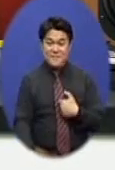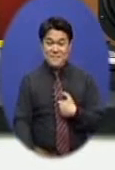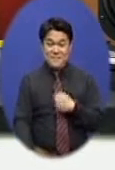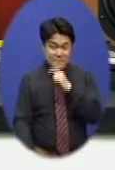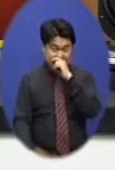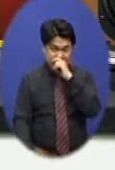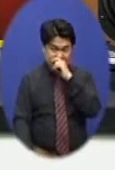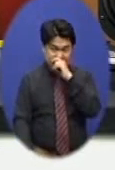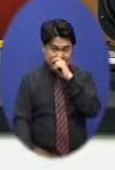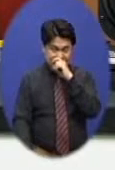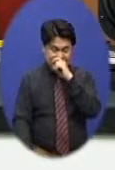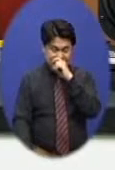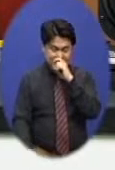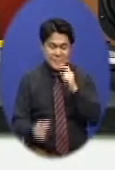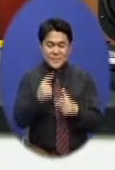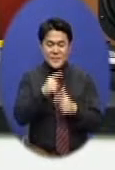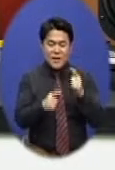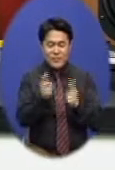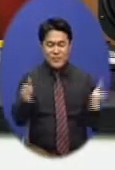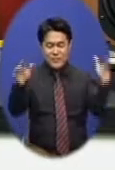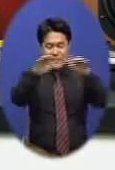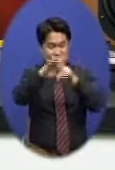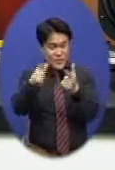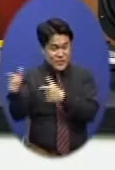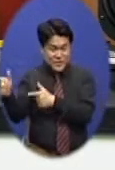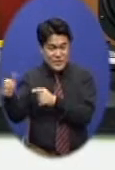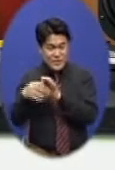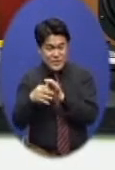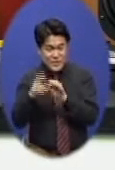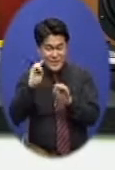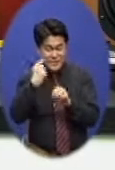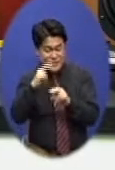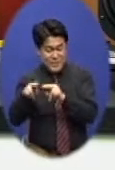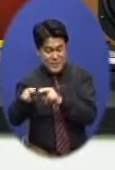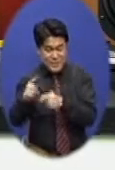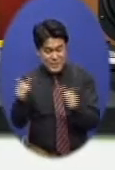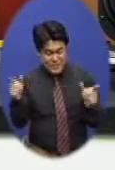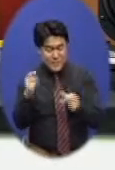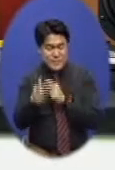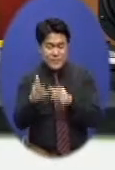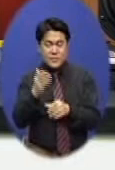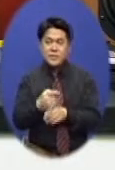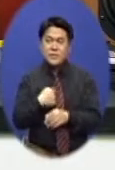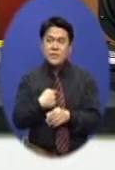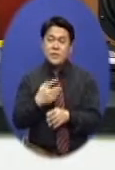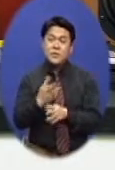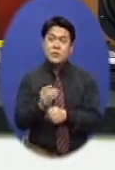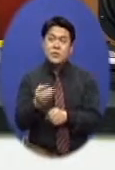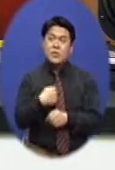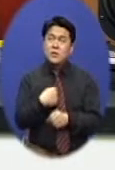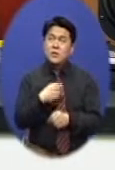저 조경 사업을 하고 있어요. 아~ 오, 진짜요? 예. 아니, 언제부터 시작하셨어요? 한 30년 됐죠.